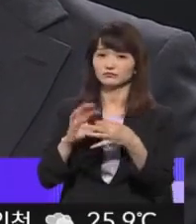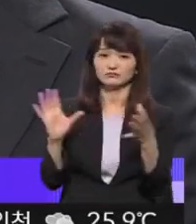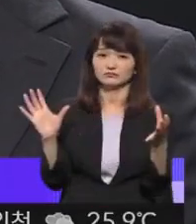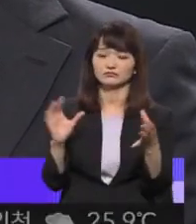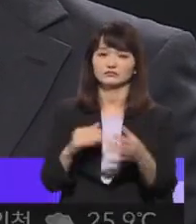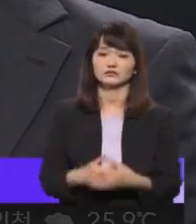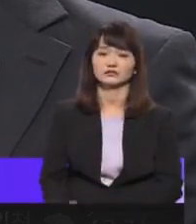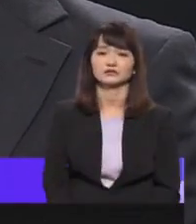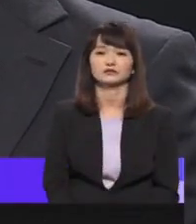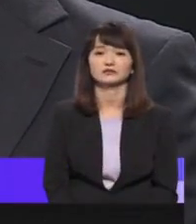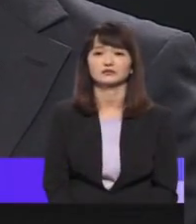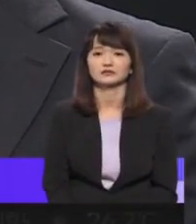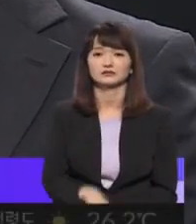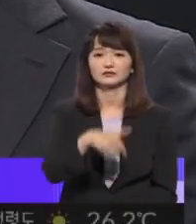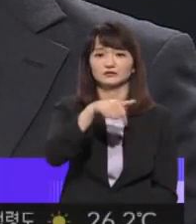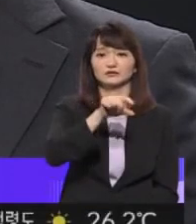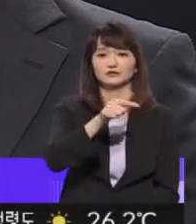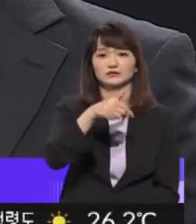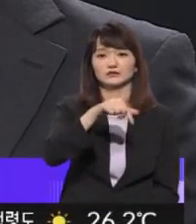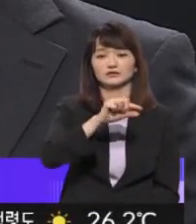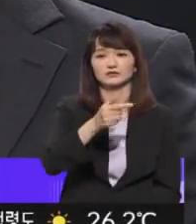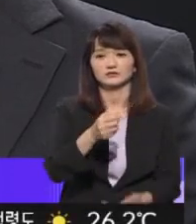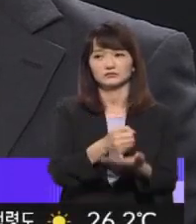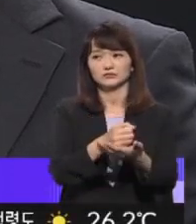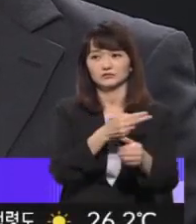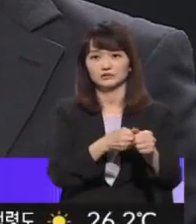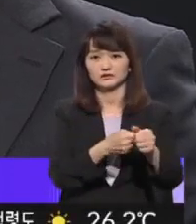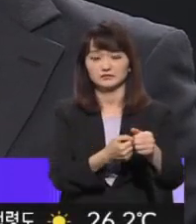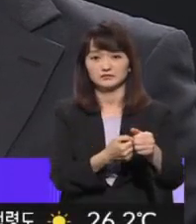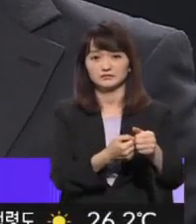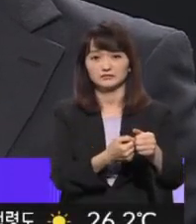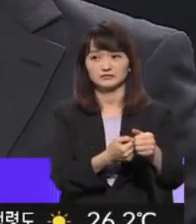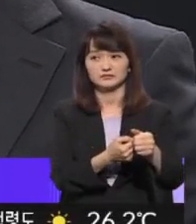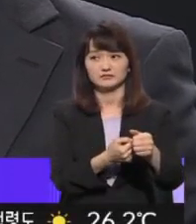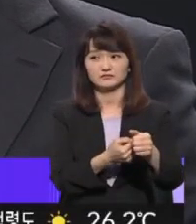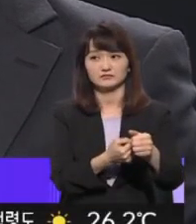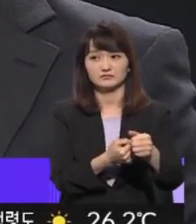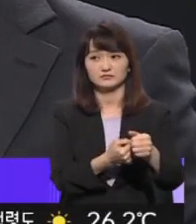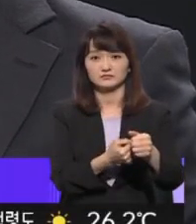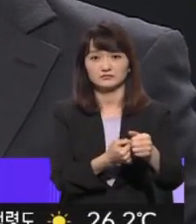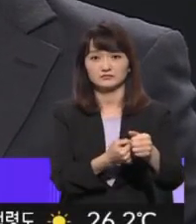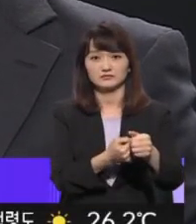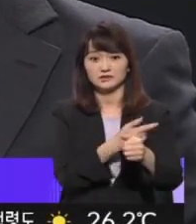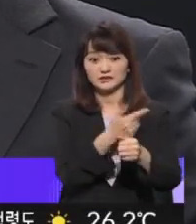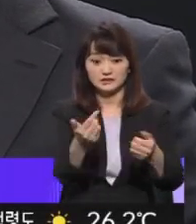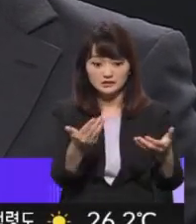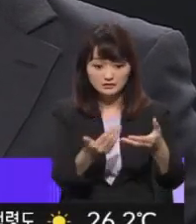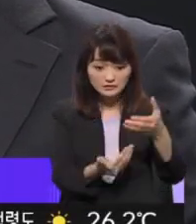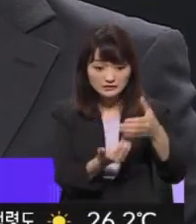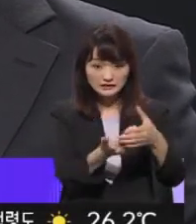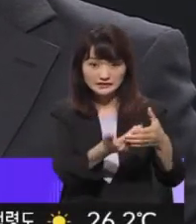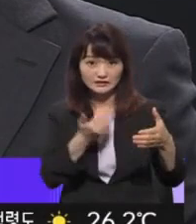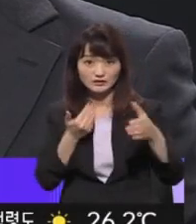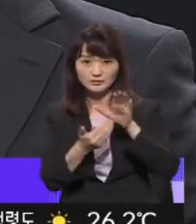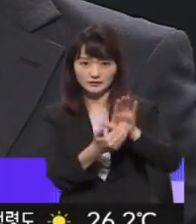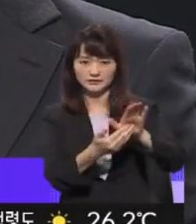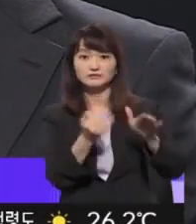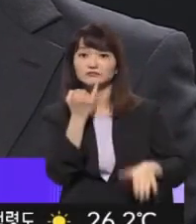사실 권진법사가 큰 사고 치기 전에 이런 식으로 미리 좀 막는 거 자체는 나쁘지 않습니다 그리고 그